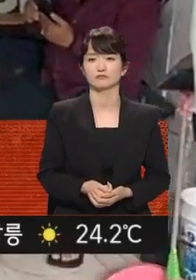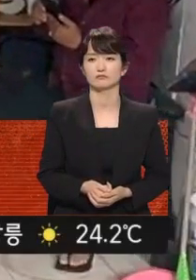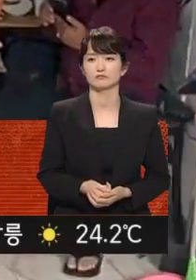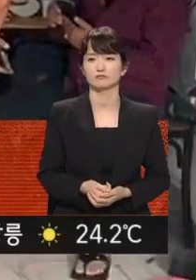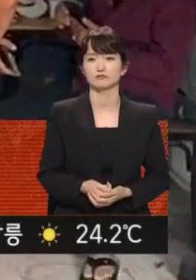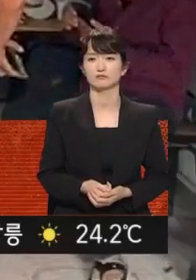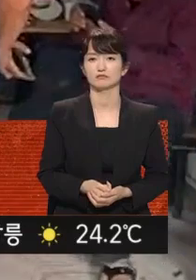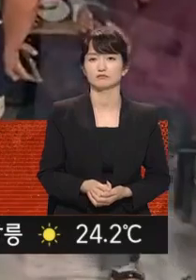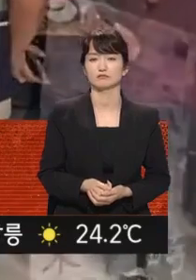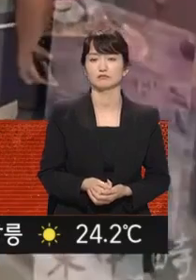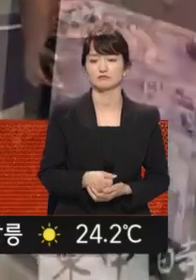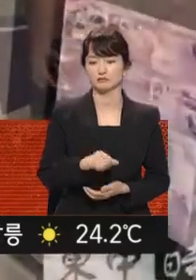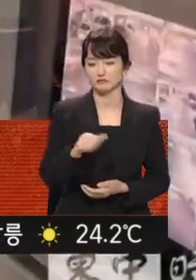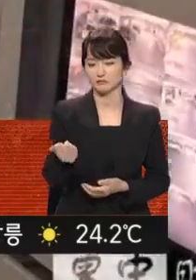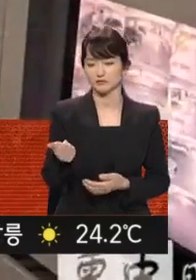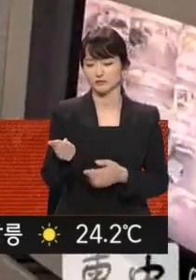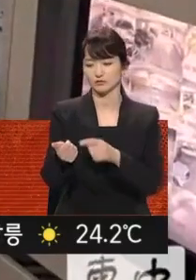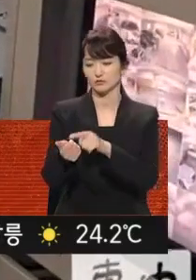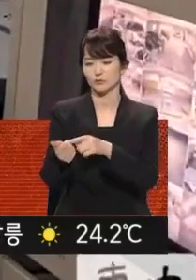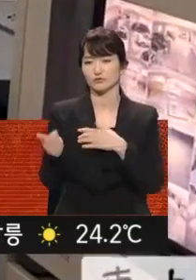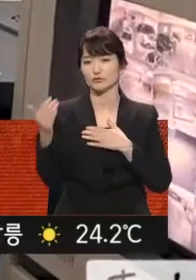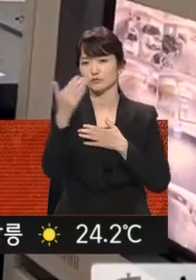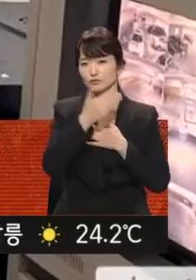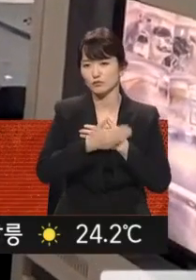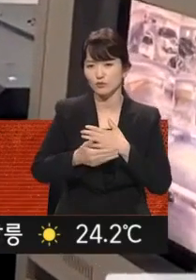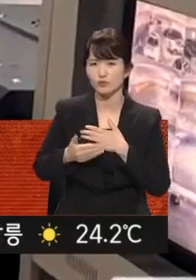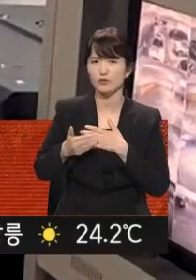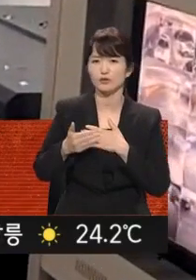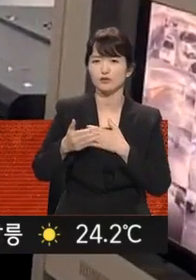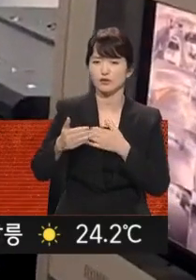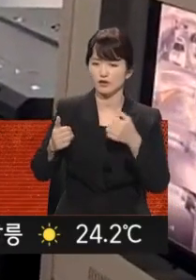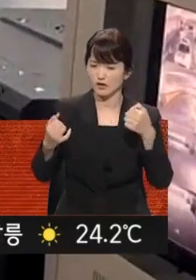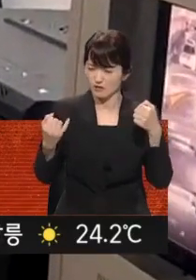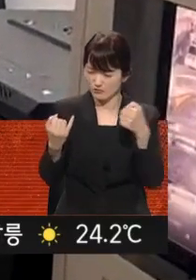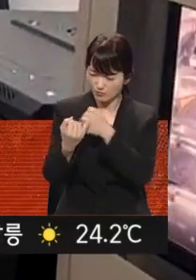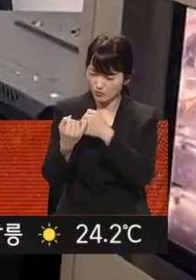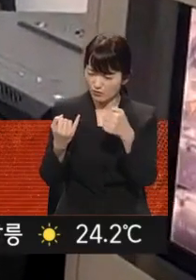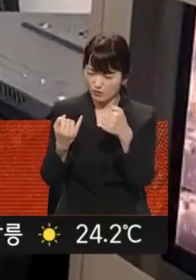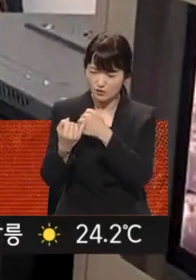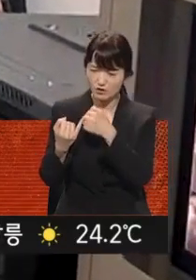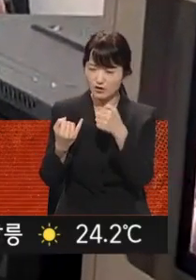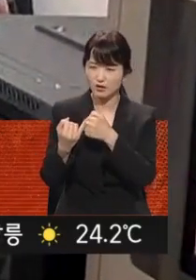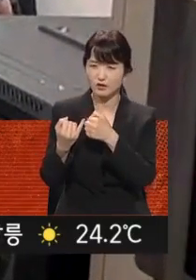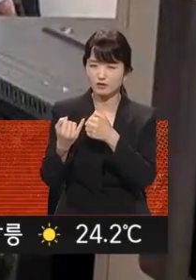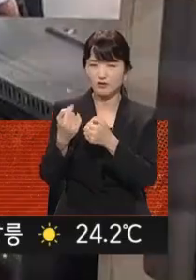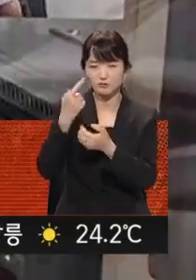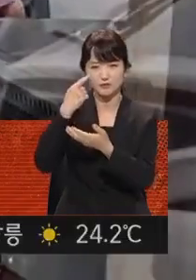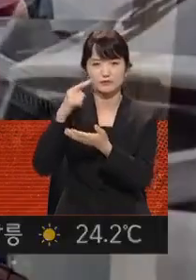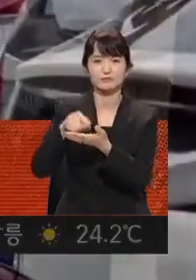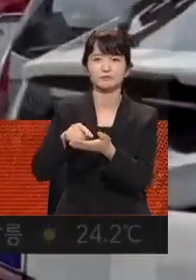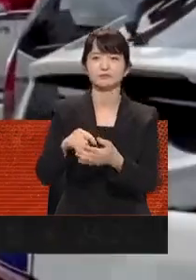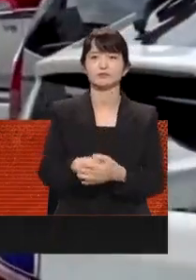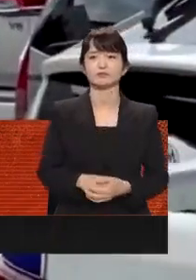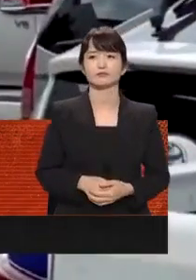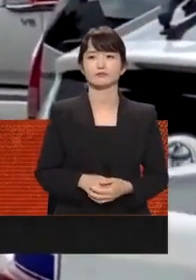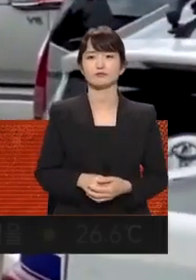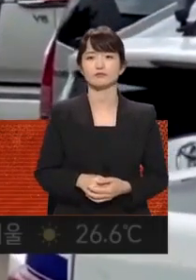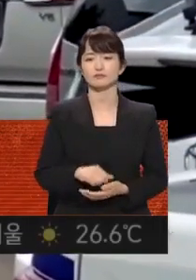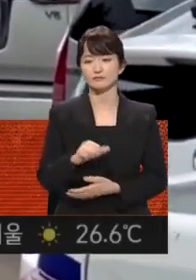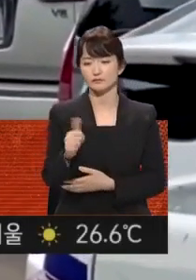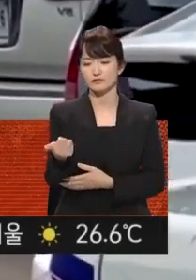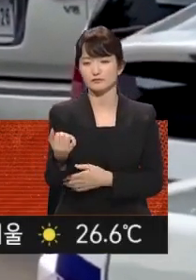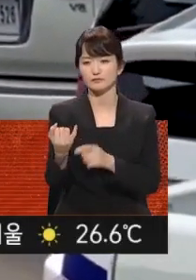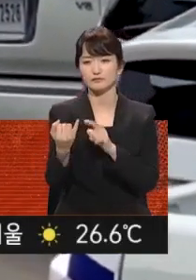시신 몸 이곳저곳에 폭행 흔적이 있었단 말이죠 예 그러니까 이제 사실 그 사망자의 그